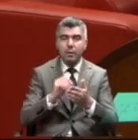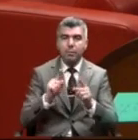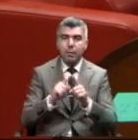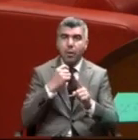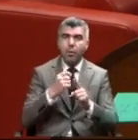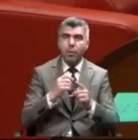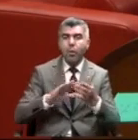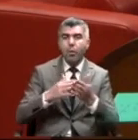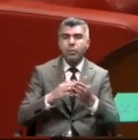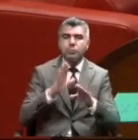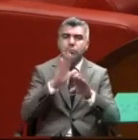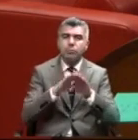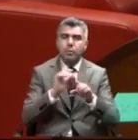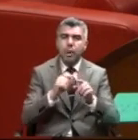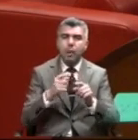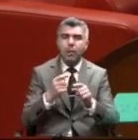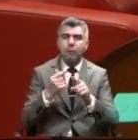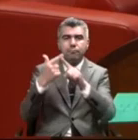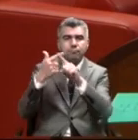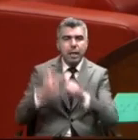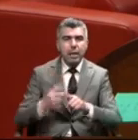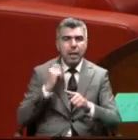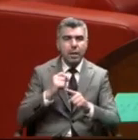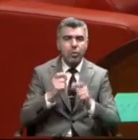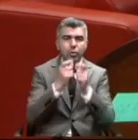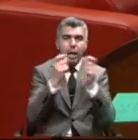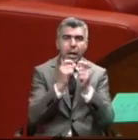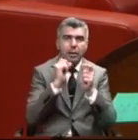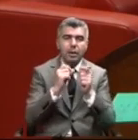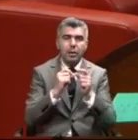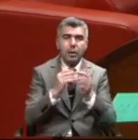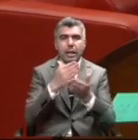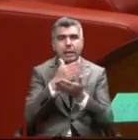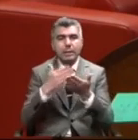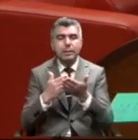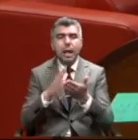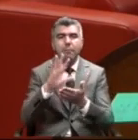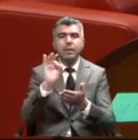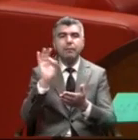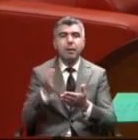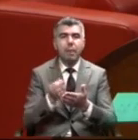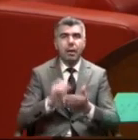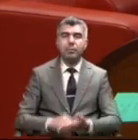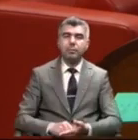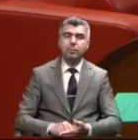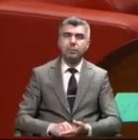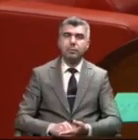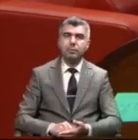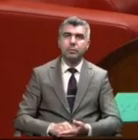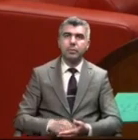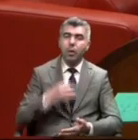لهذاك السيد اللي عندو راس المال ودارو في الشركه تيخلص النص للدوله وقلنا له